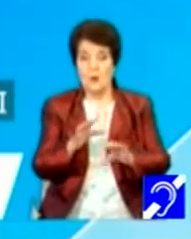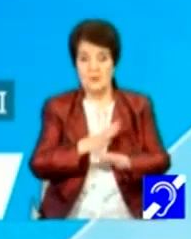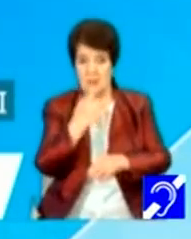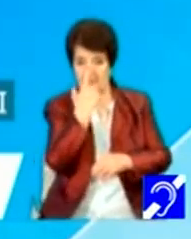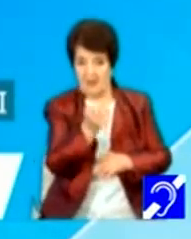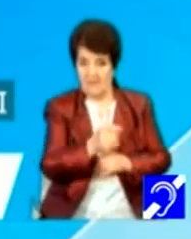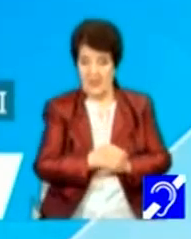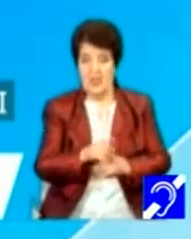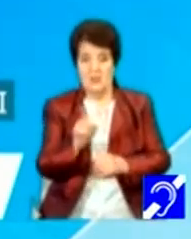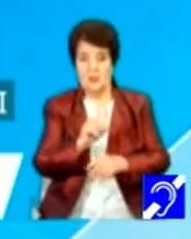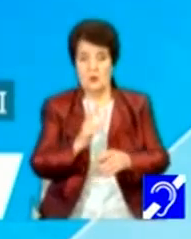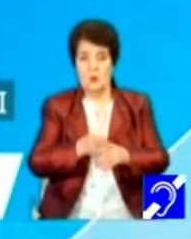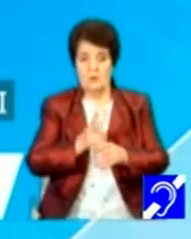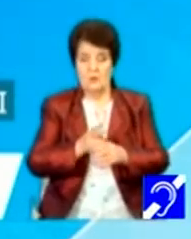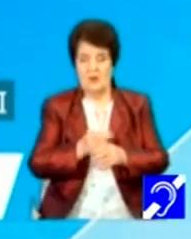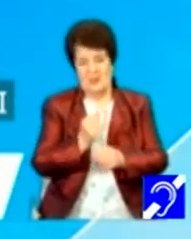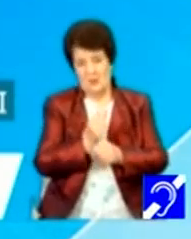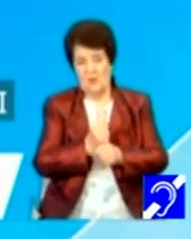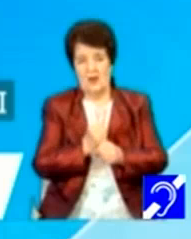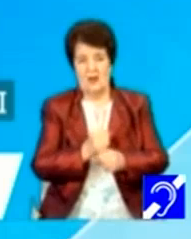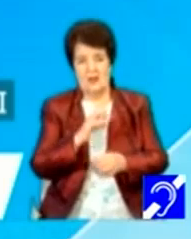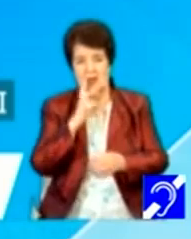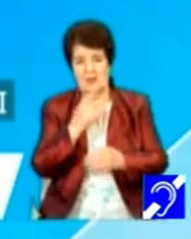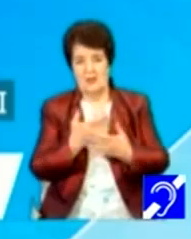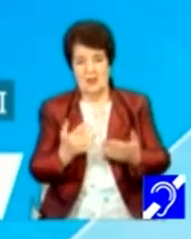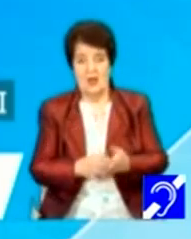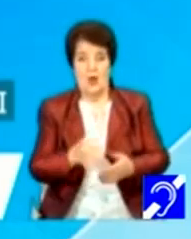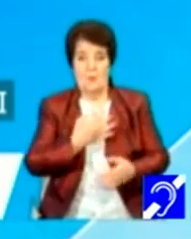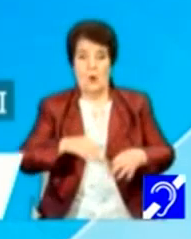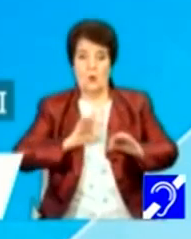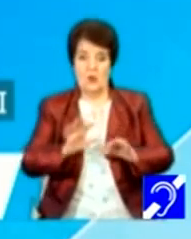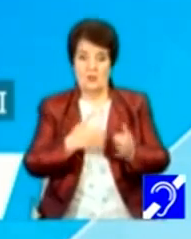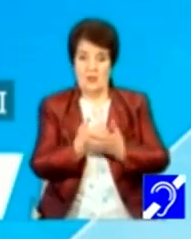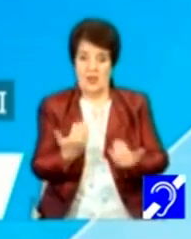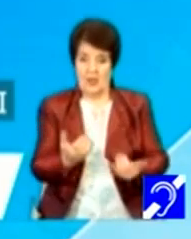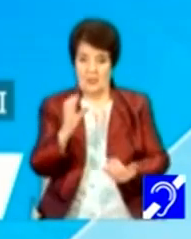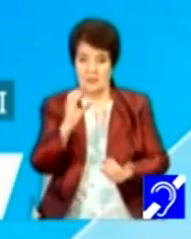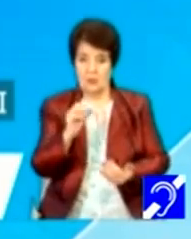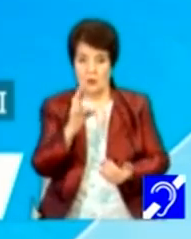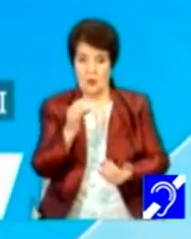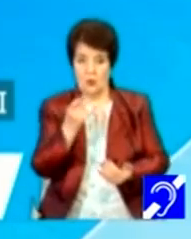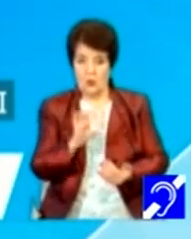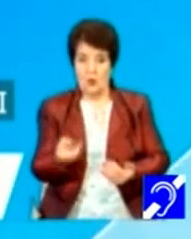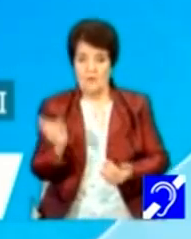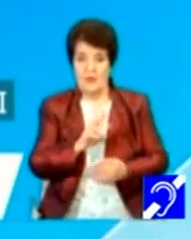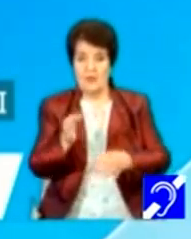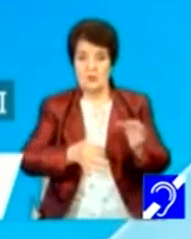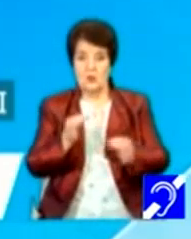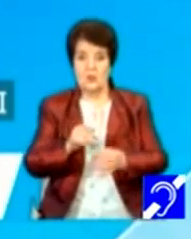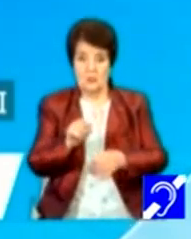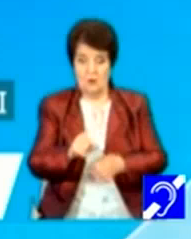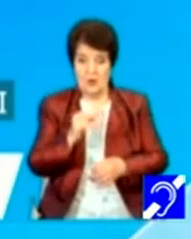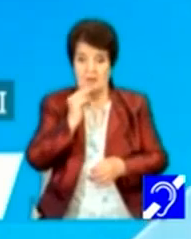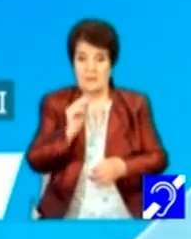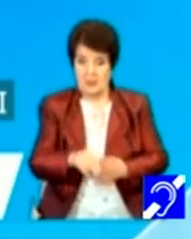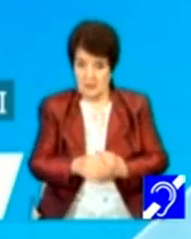multe prostii și pagube pentru stat. 2. Justiție. La ora actuală vedem cum procurorul general Stoianoglu și alți procurori vin în instanța de judecată și în loc să